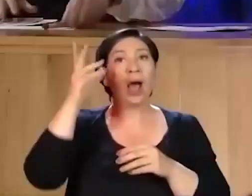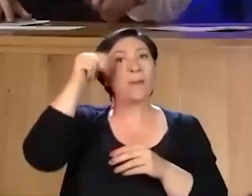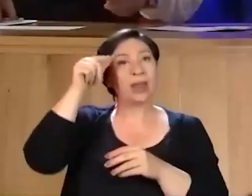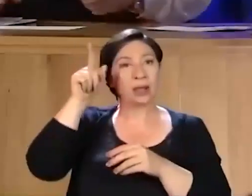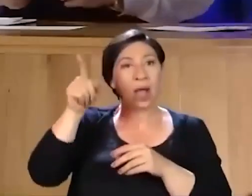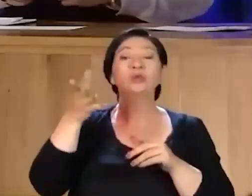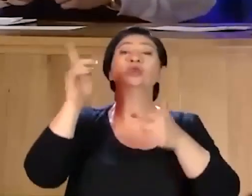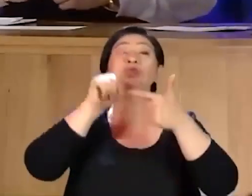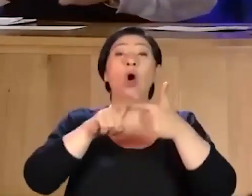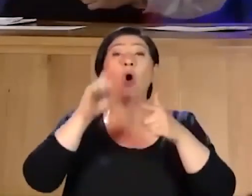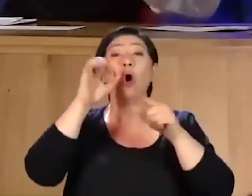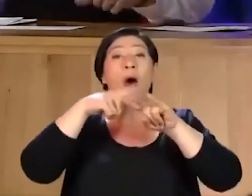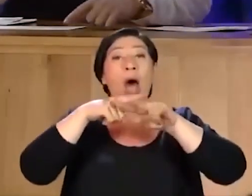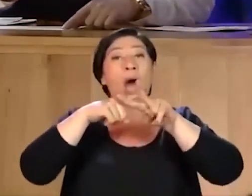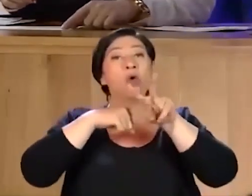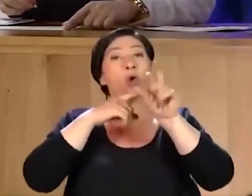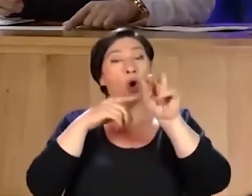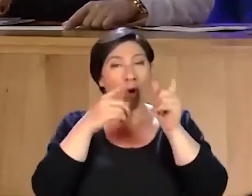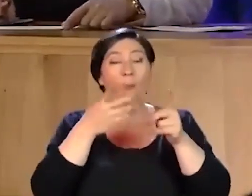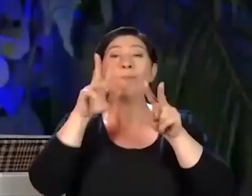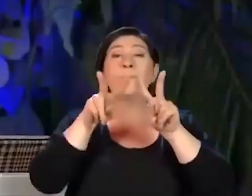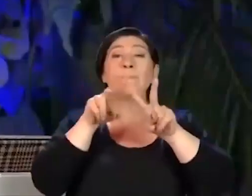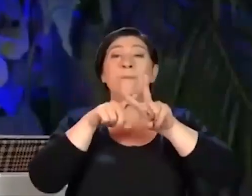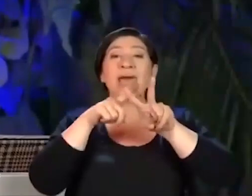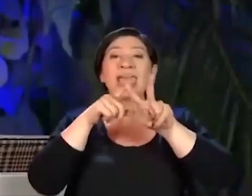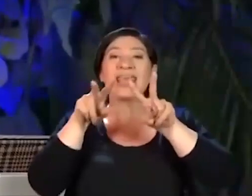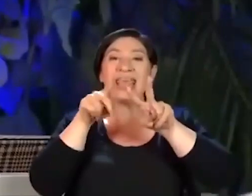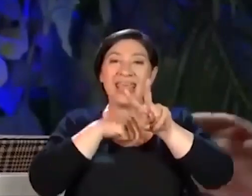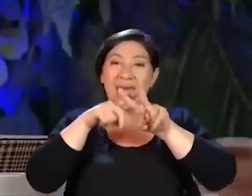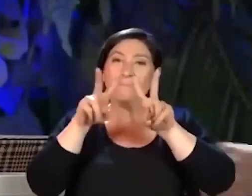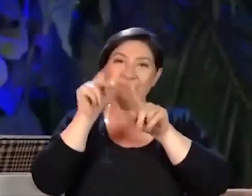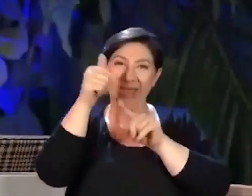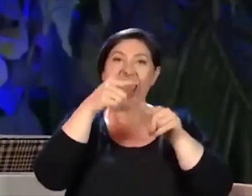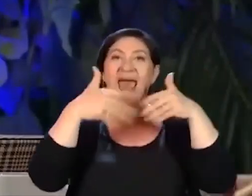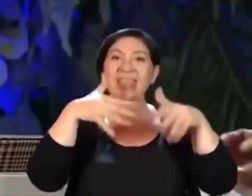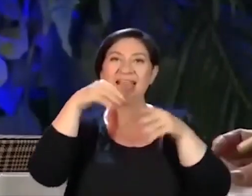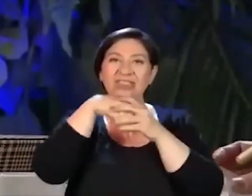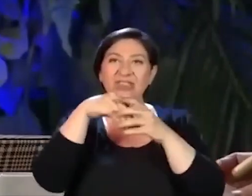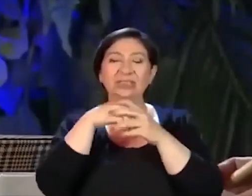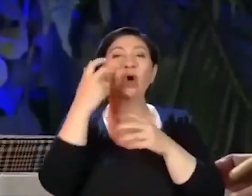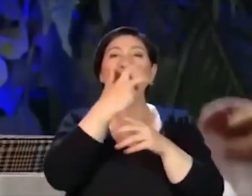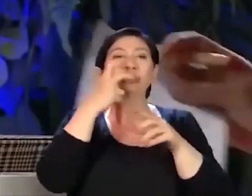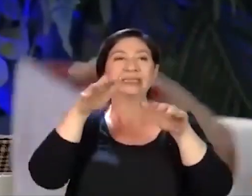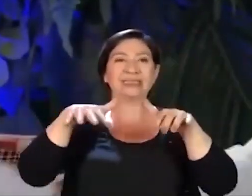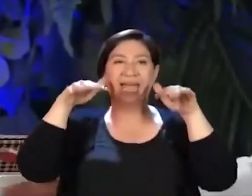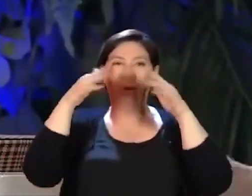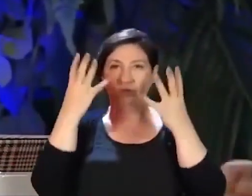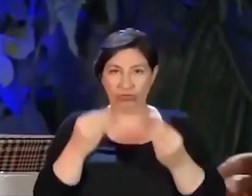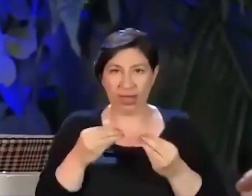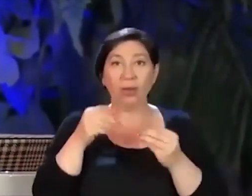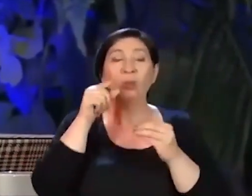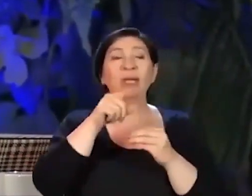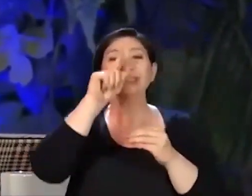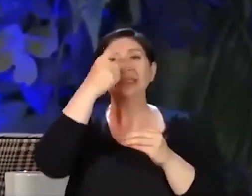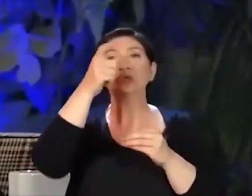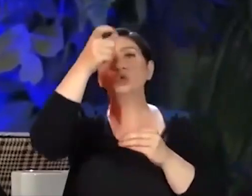Angeles'ta, daha sonra Ohio'da ve daha sonra da Miami'de yine engelliler için konser çalışmalarım olacak. Bu konserlere